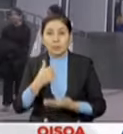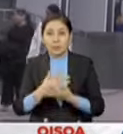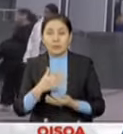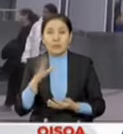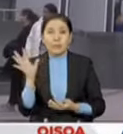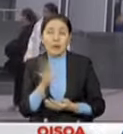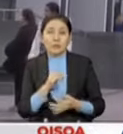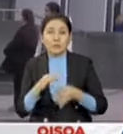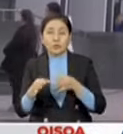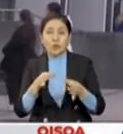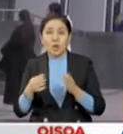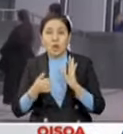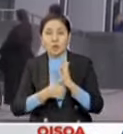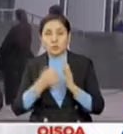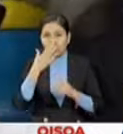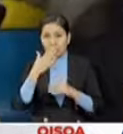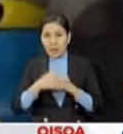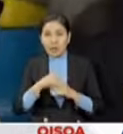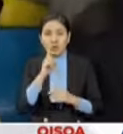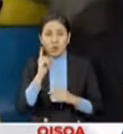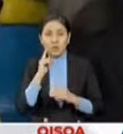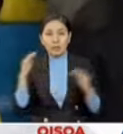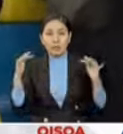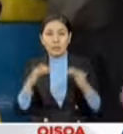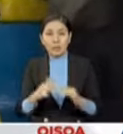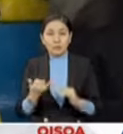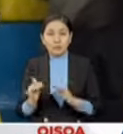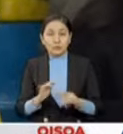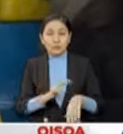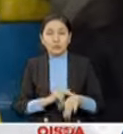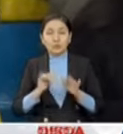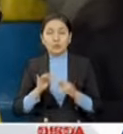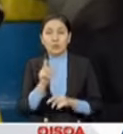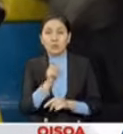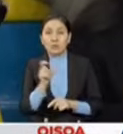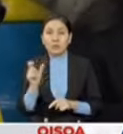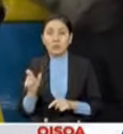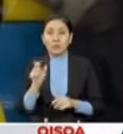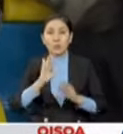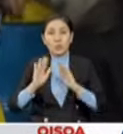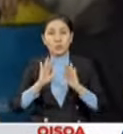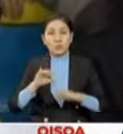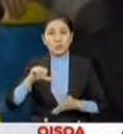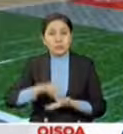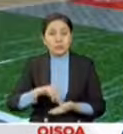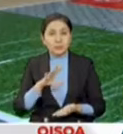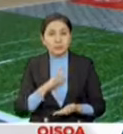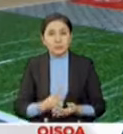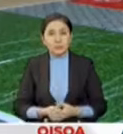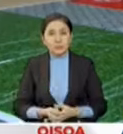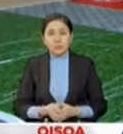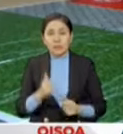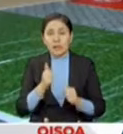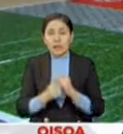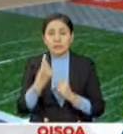Poytaxtimizning barcha tumanlaridan 600 ga yaqin yoshlarni birlashtirgan tadbir ichki ishlar organlari xodimlarining ko'rgazmali chiqishlari bilan boshlandi. Har